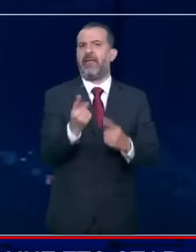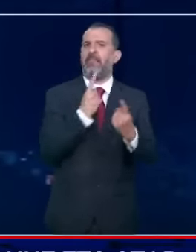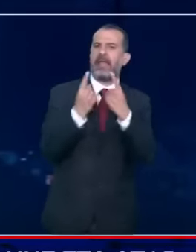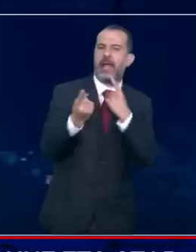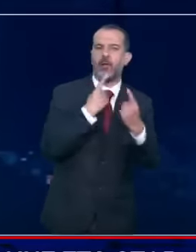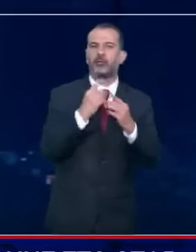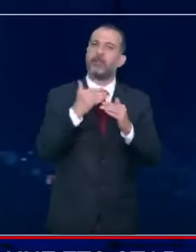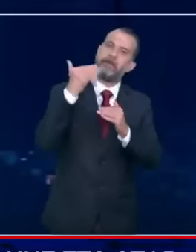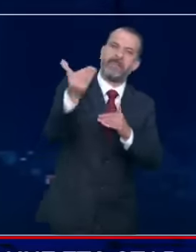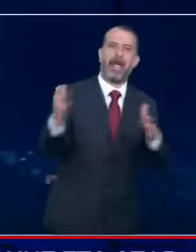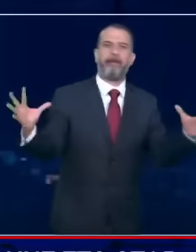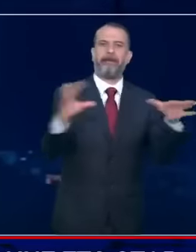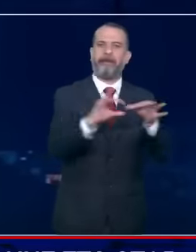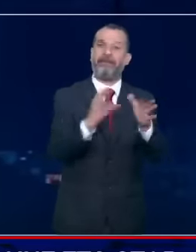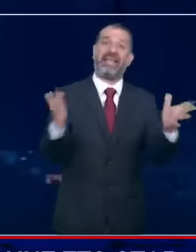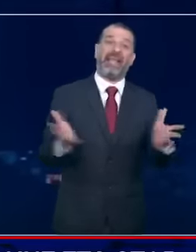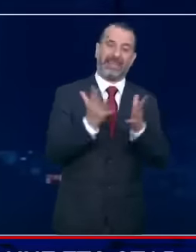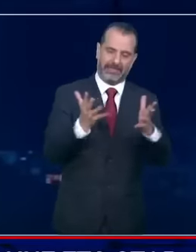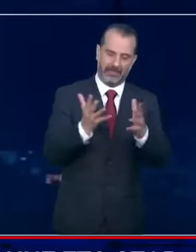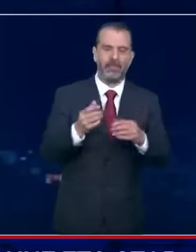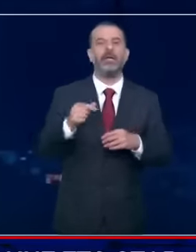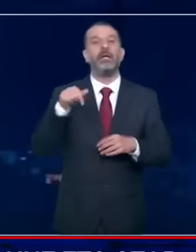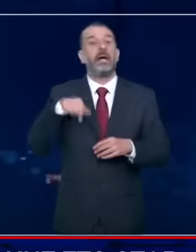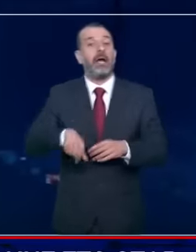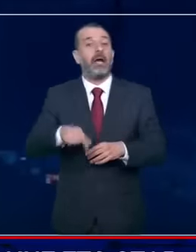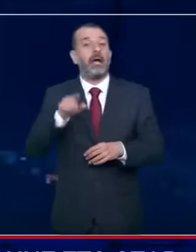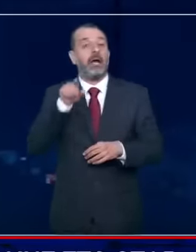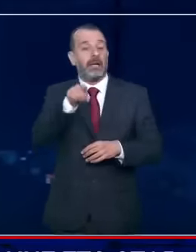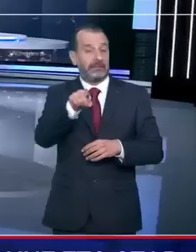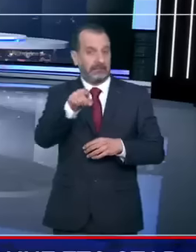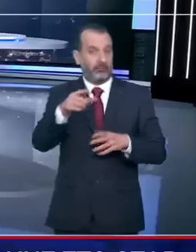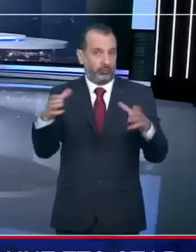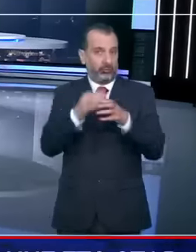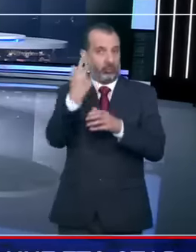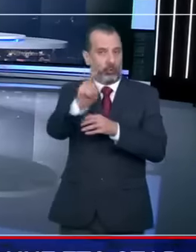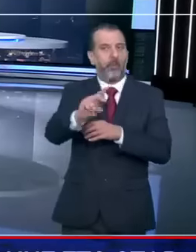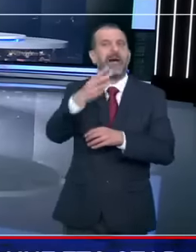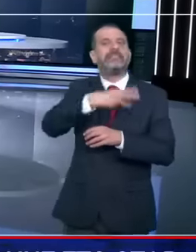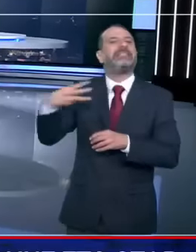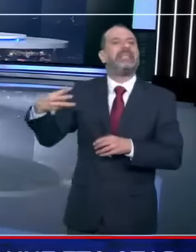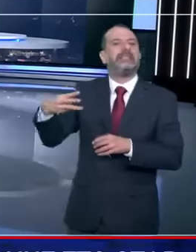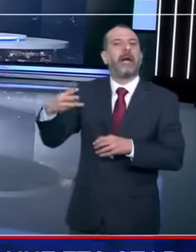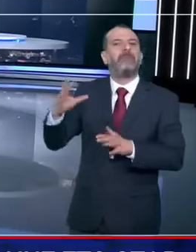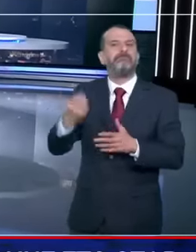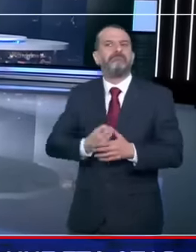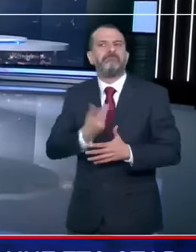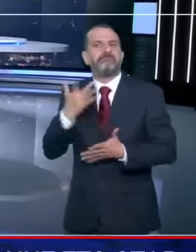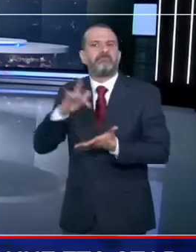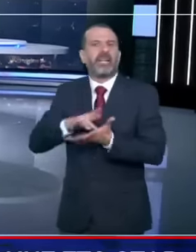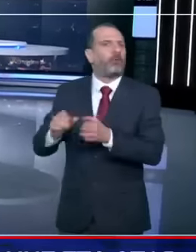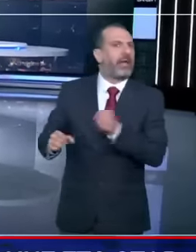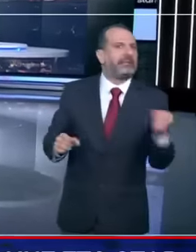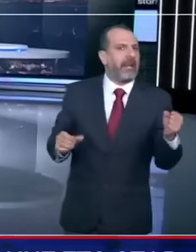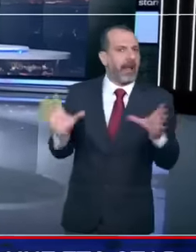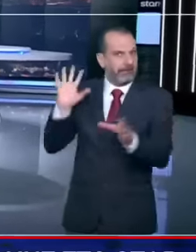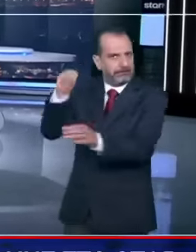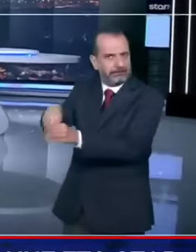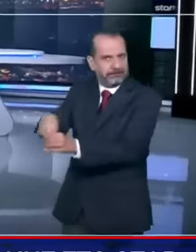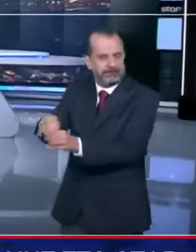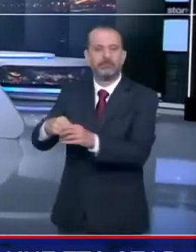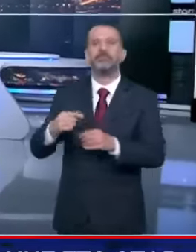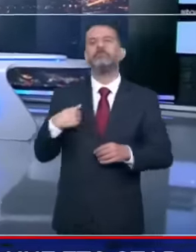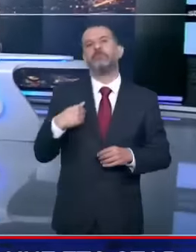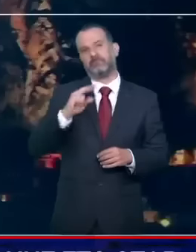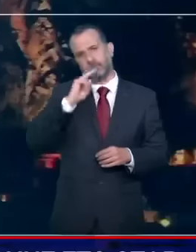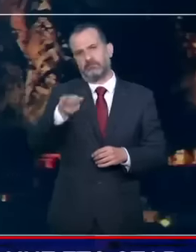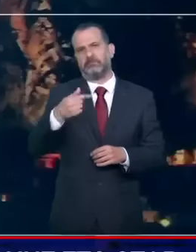επαφές, δεν ξέρω. Εσείς πώς βλέπετε τον ΣΥΡΙΖΑ μέσα σε αυτό το κάδρο? Ο ΣΥΡΙΖΑ δεν είναι μέσα σε αυτό το